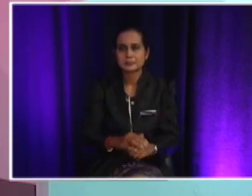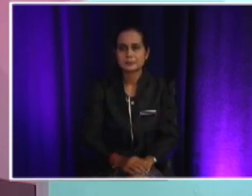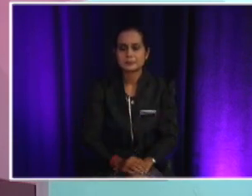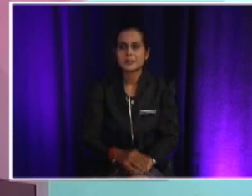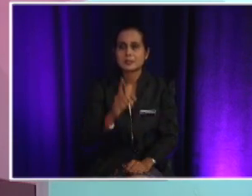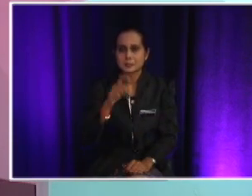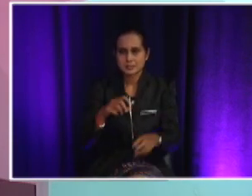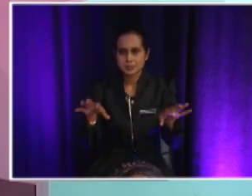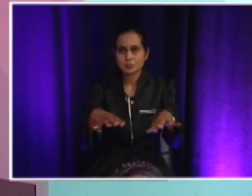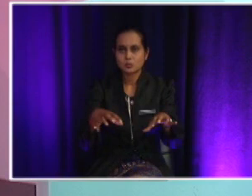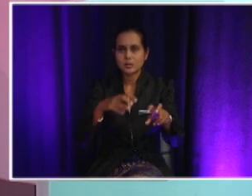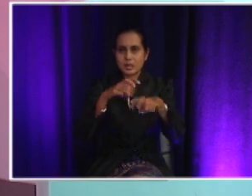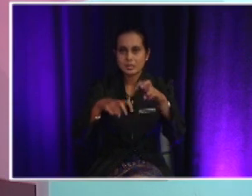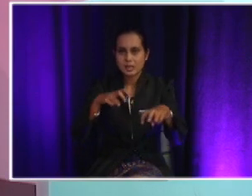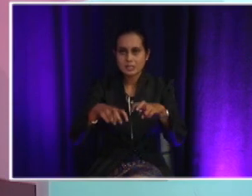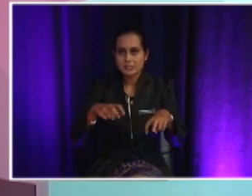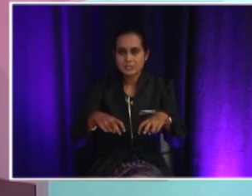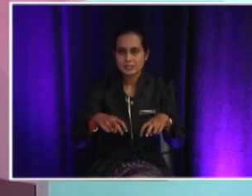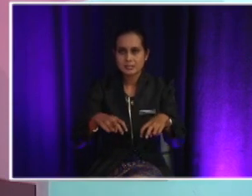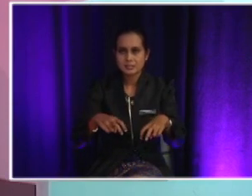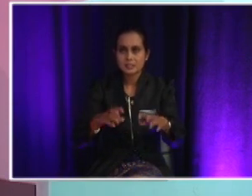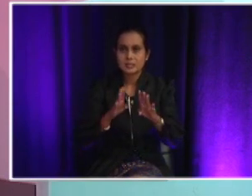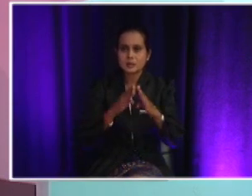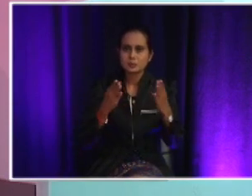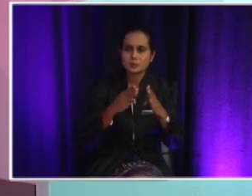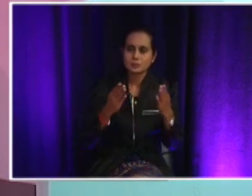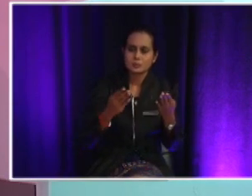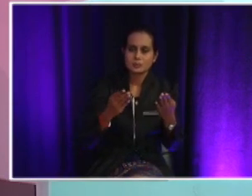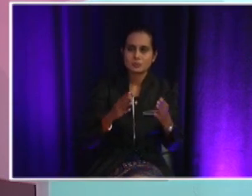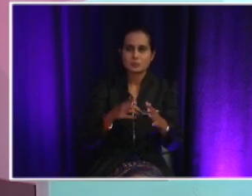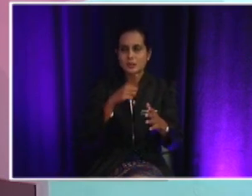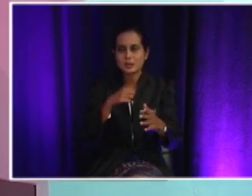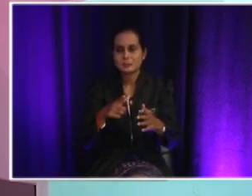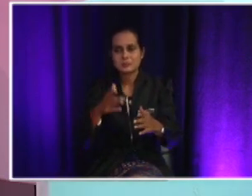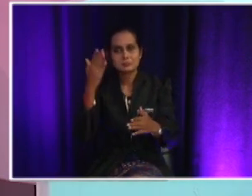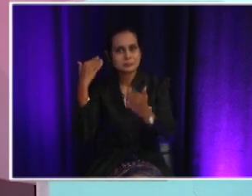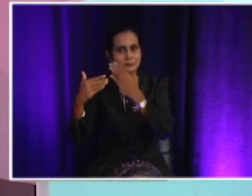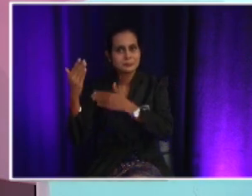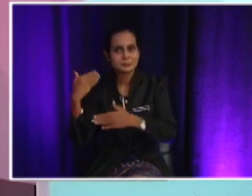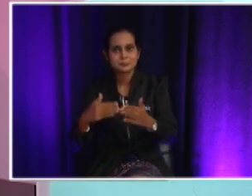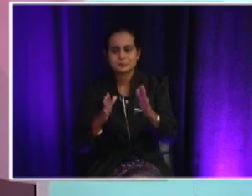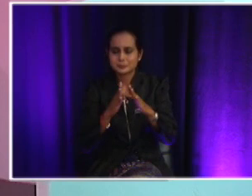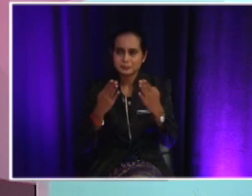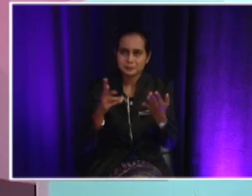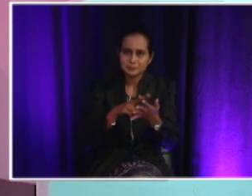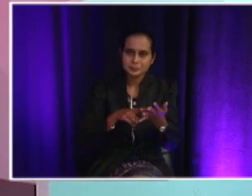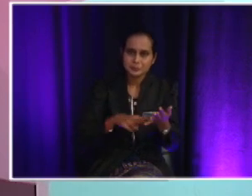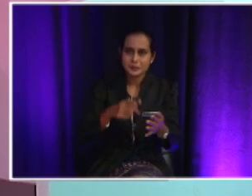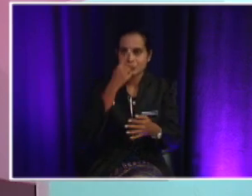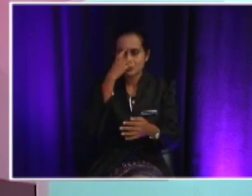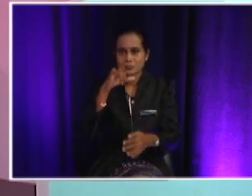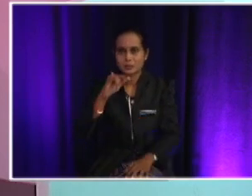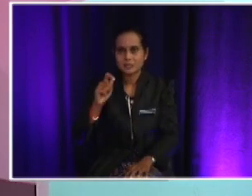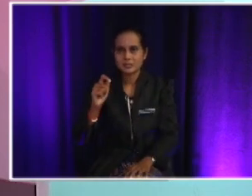buat kajian, analisis, buka balik buku-buku yang lama yang cikgu dah ajar tu. Okey, untuk lita ini,